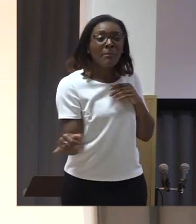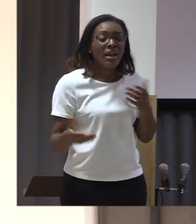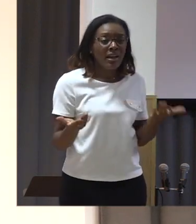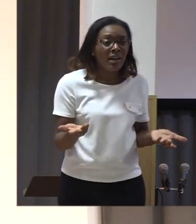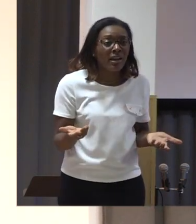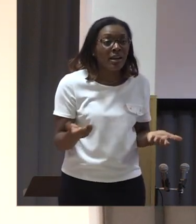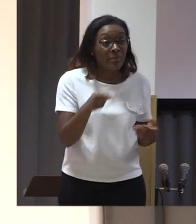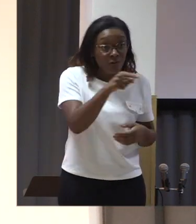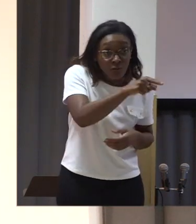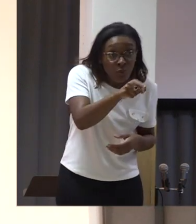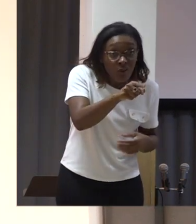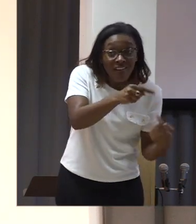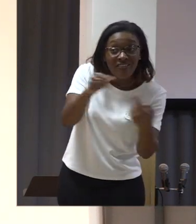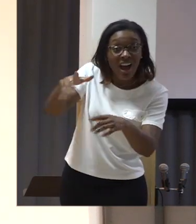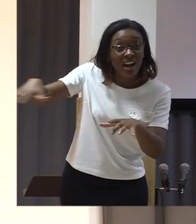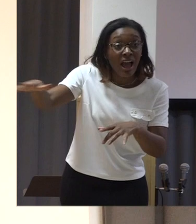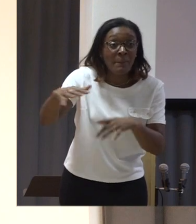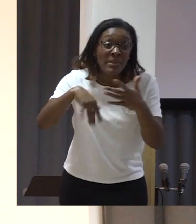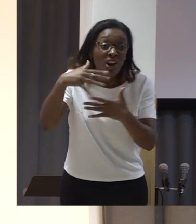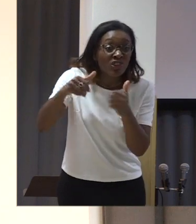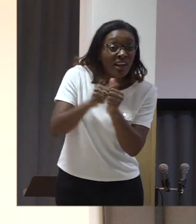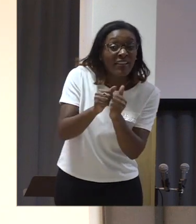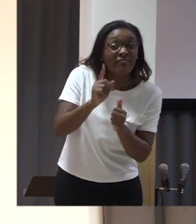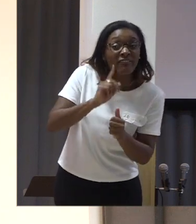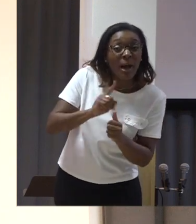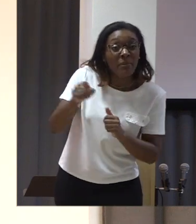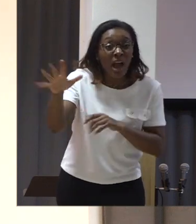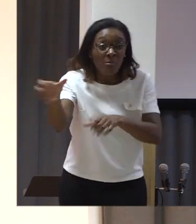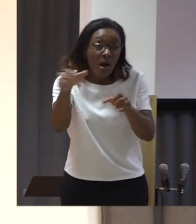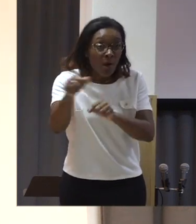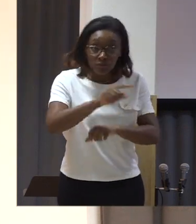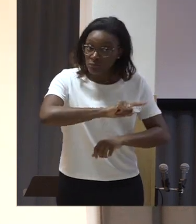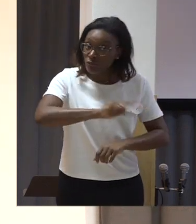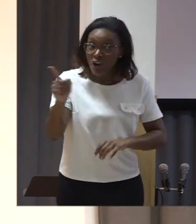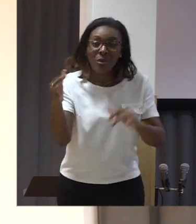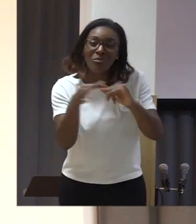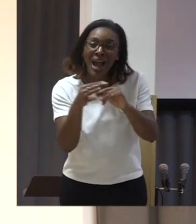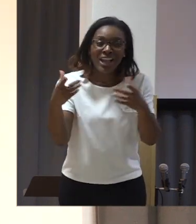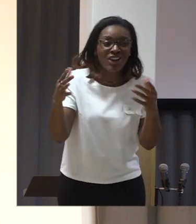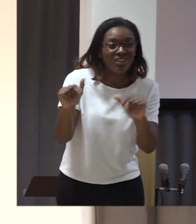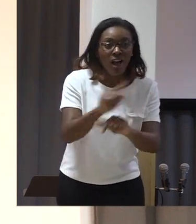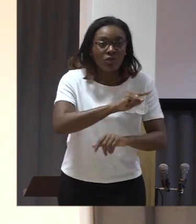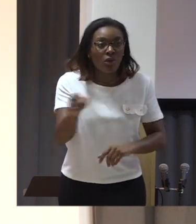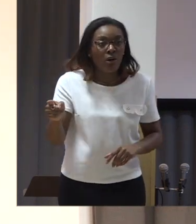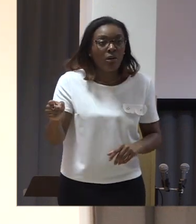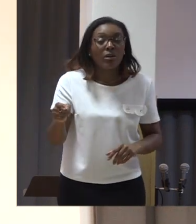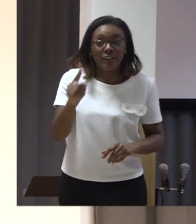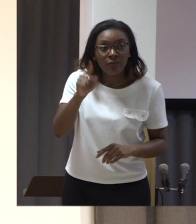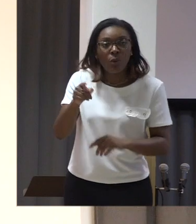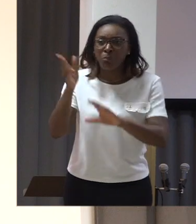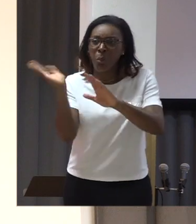conclurez pas d'alliance avec les habitants de ce pays. Vous démolirez leur autel, mais vous ne m'avez pas